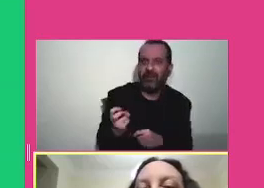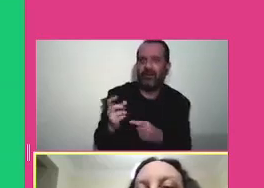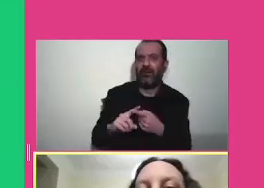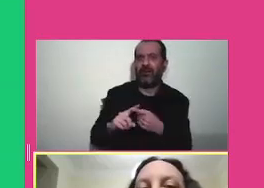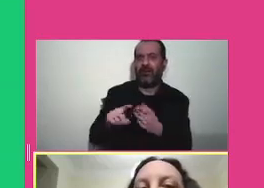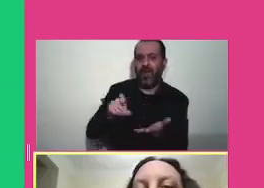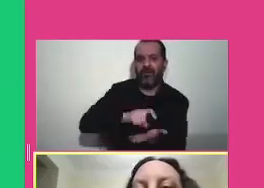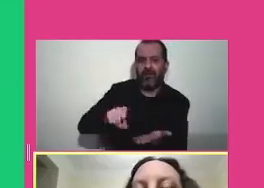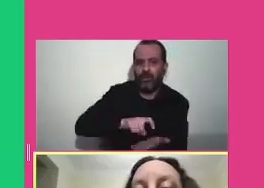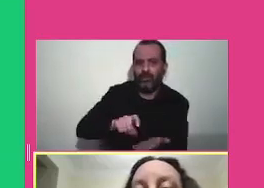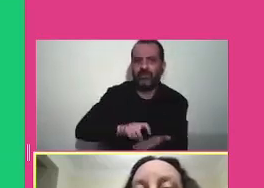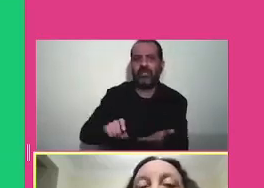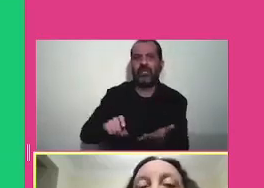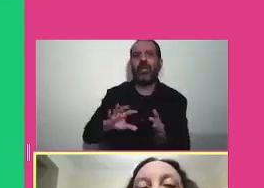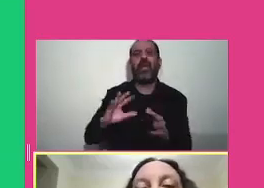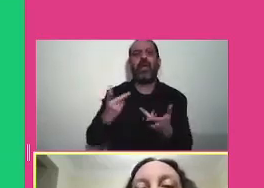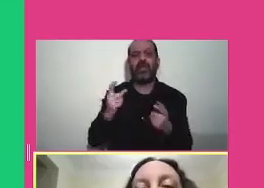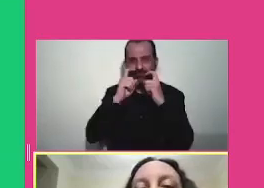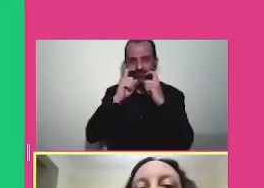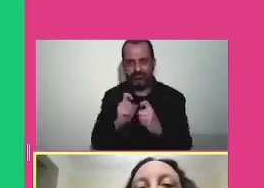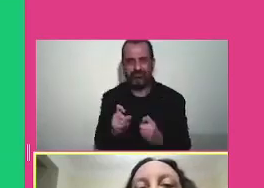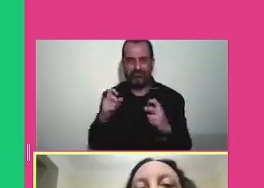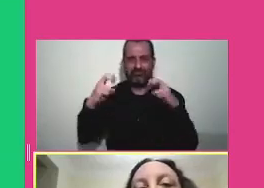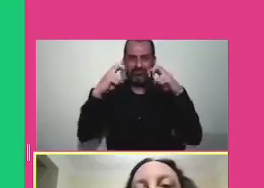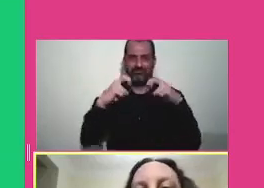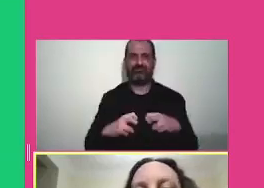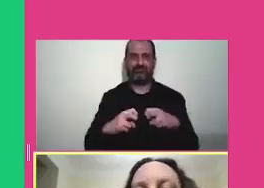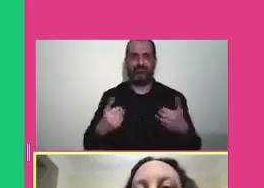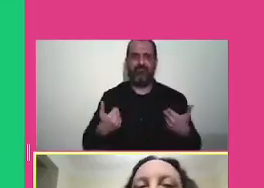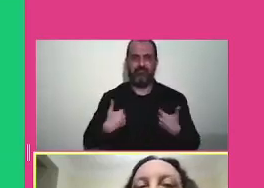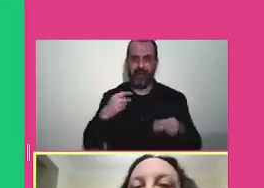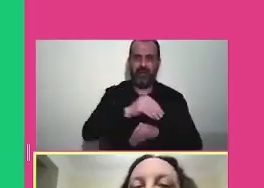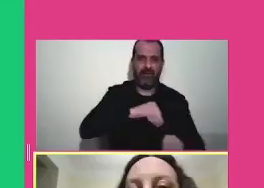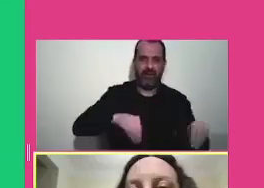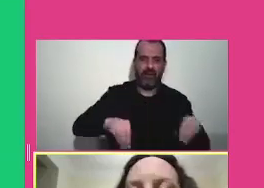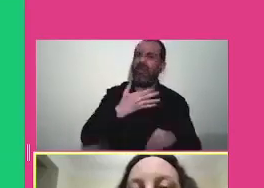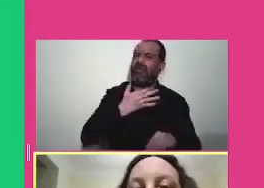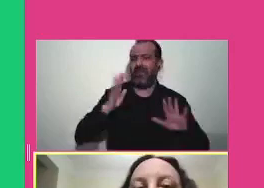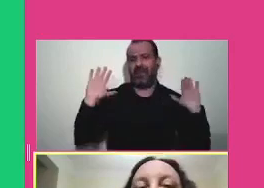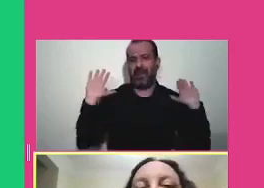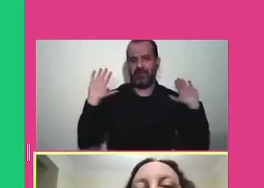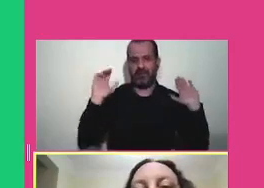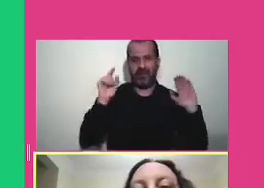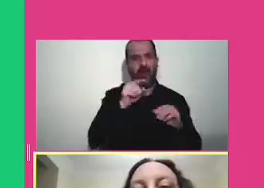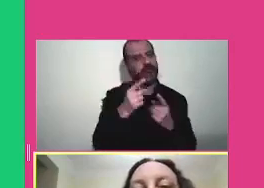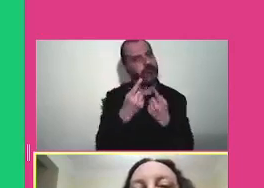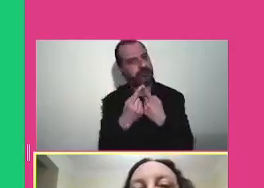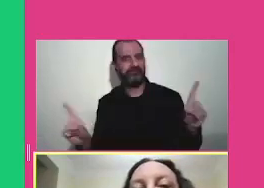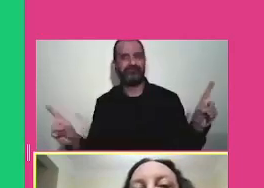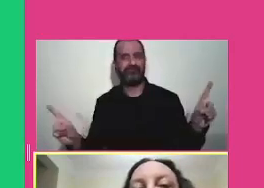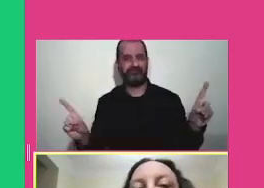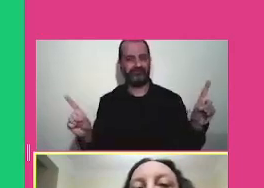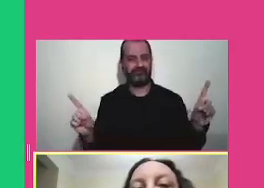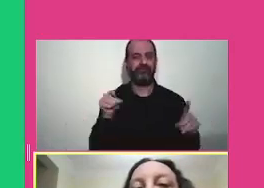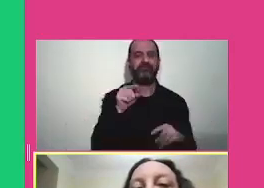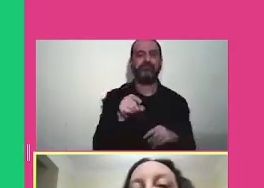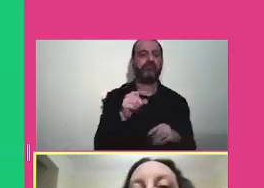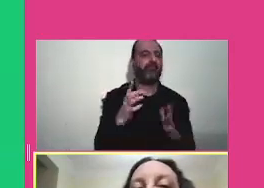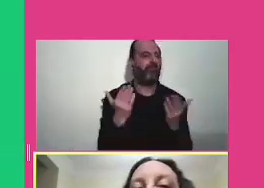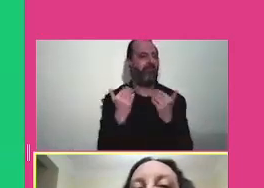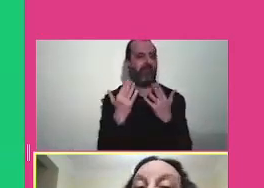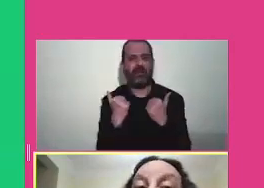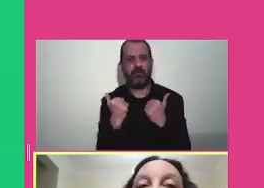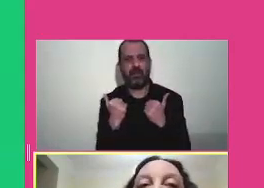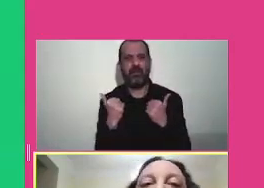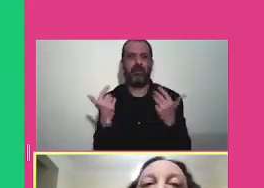η απευθείας επαφή. Αυτό έδωσε μια άλλη διάσταση στο έργο μας, που σημαίνει ότι δεν υπάρχουν πλέον